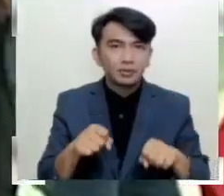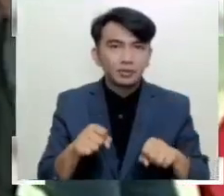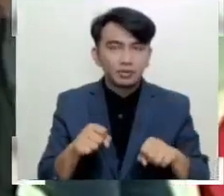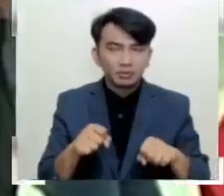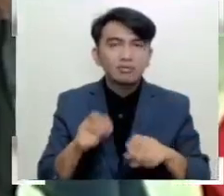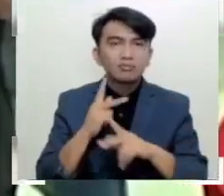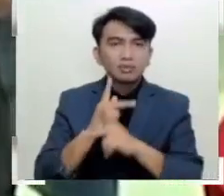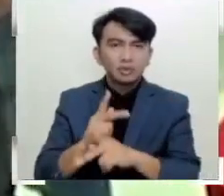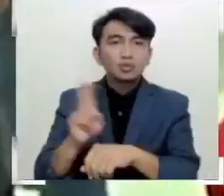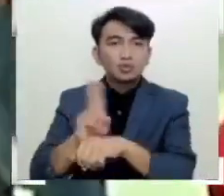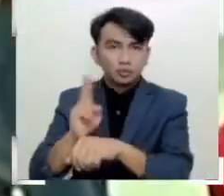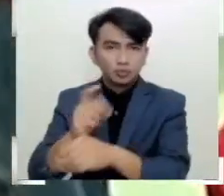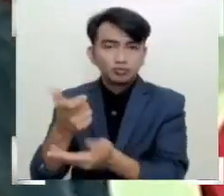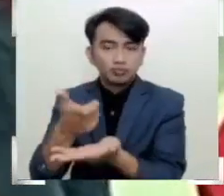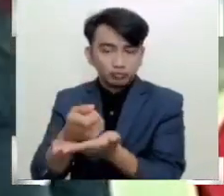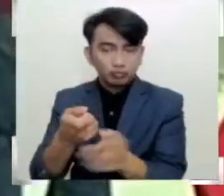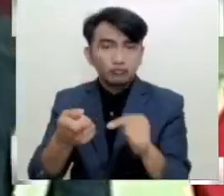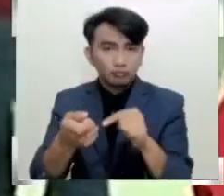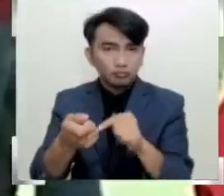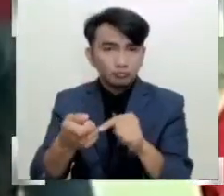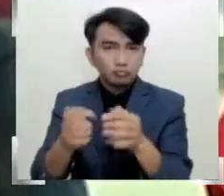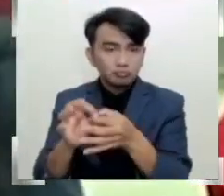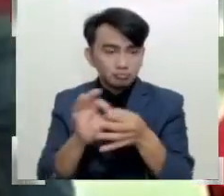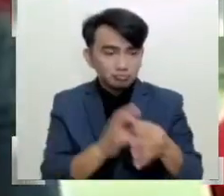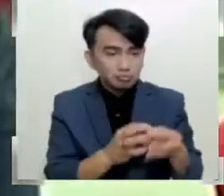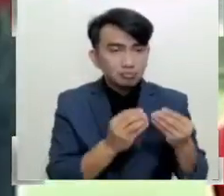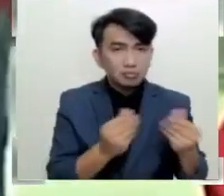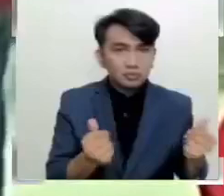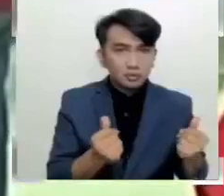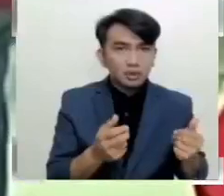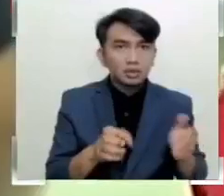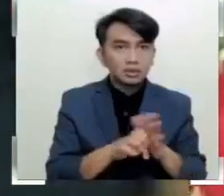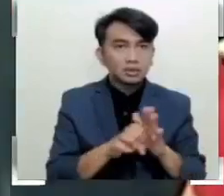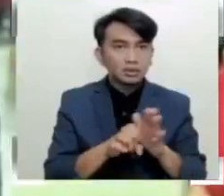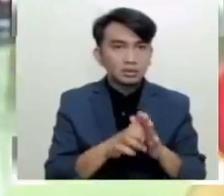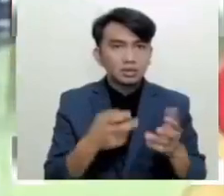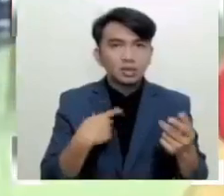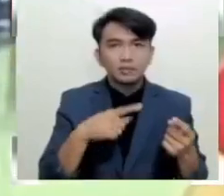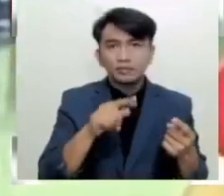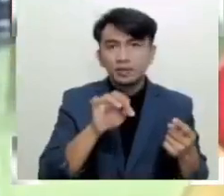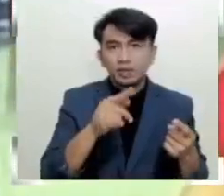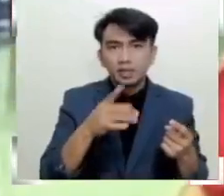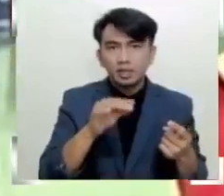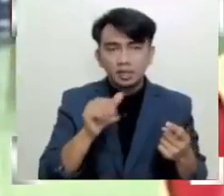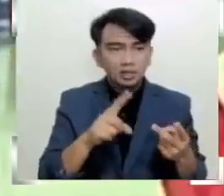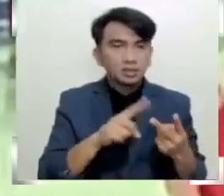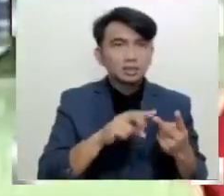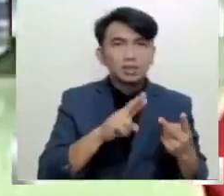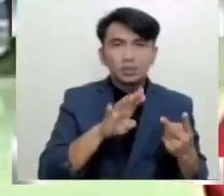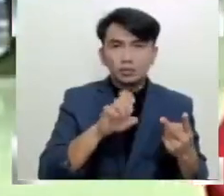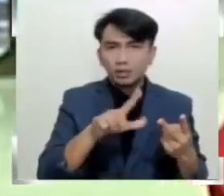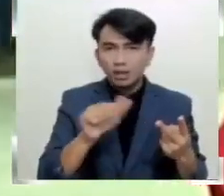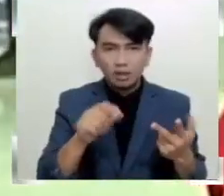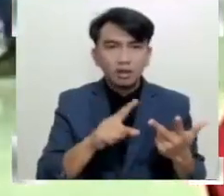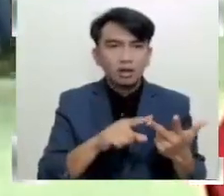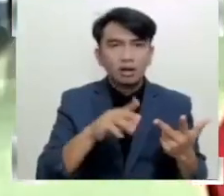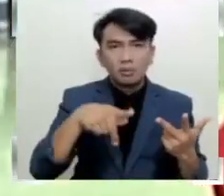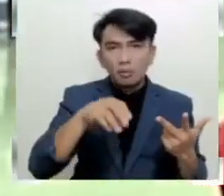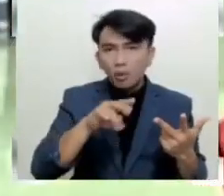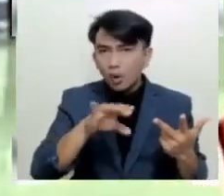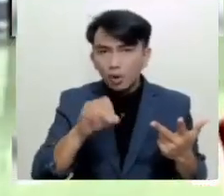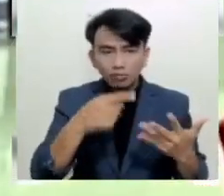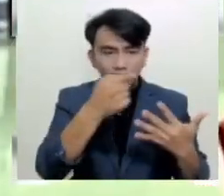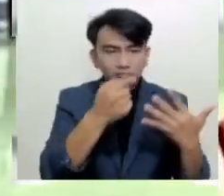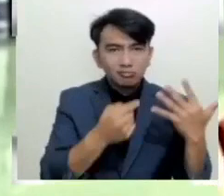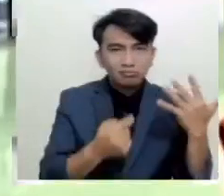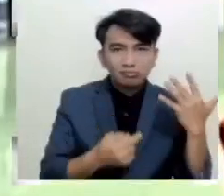mga bakuna natin, katulad ng tigdas, katulad ng rubella, no? Katulad ng polio. At ang